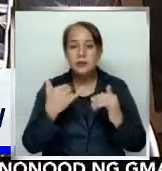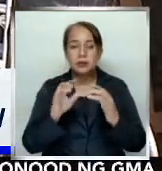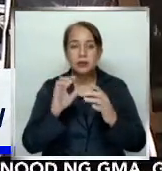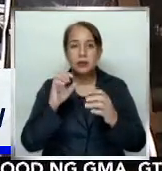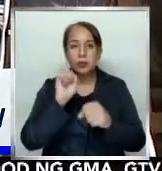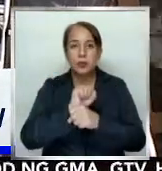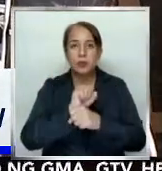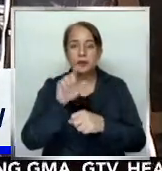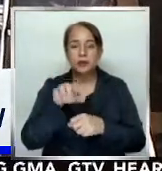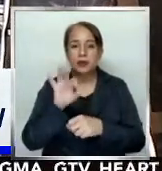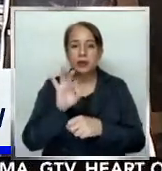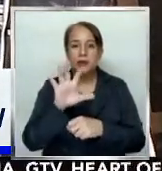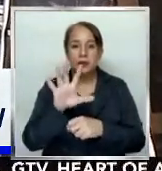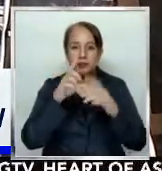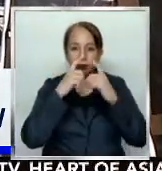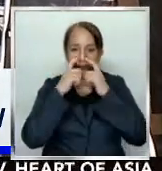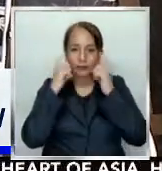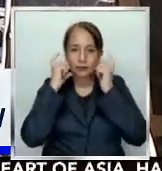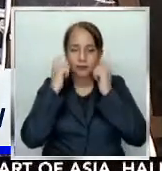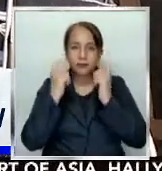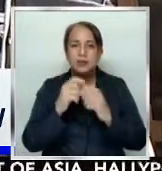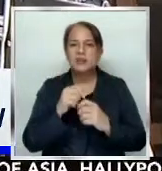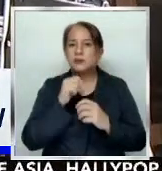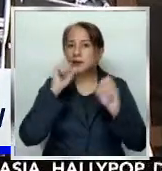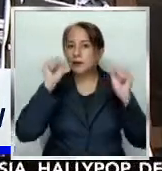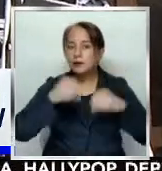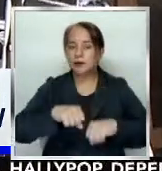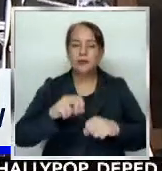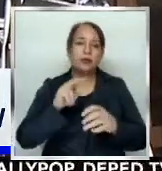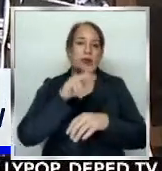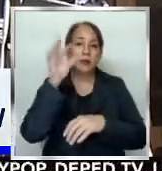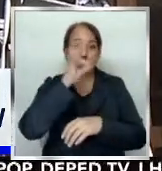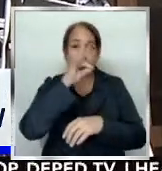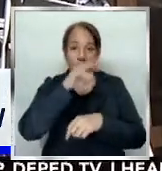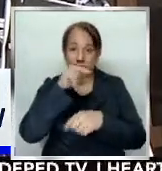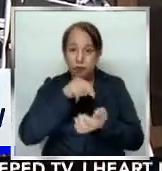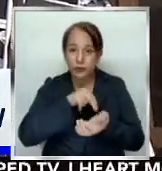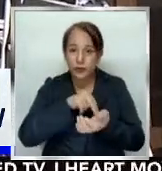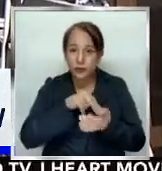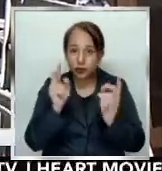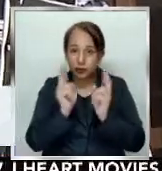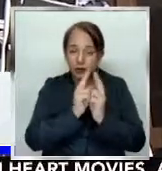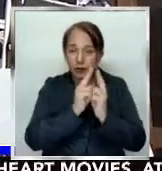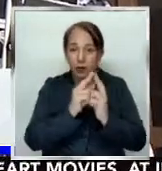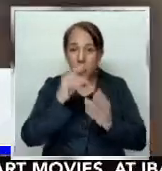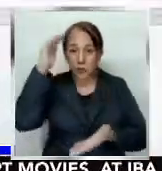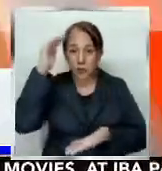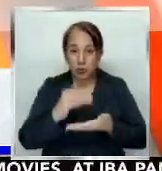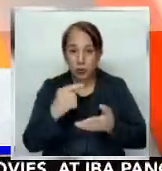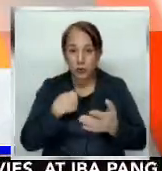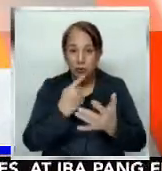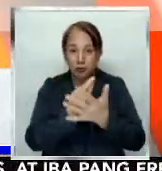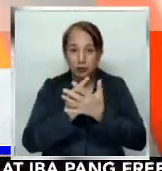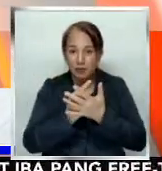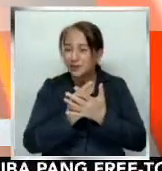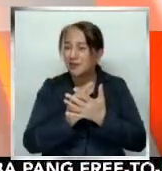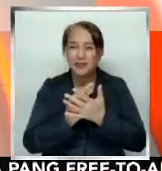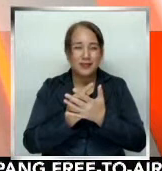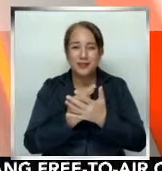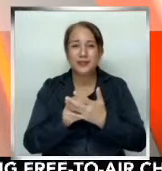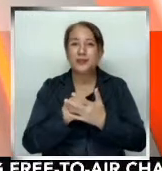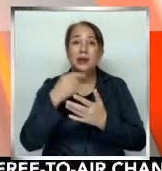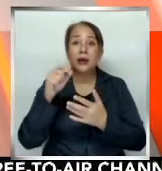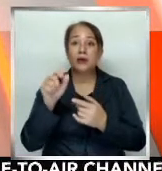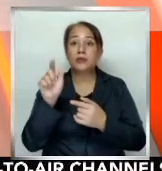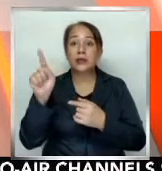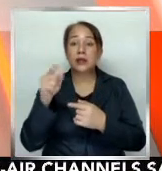N95. Hindi sang-ayon ang Filipino Nurses United na paikliin ang quarantine period ng mga healthcare worker. Kung sila mismo